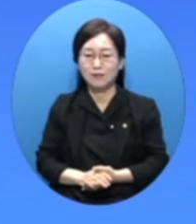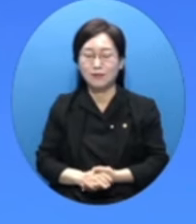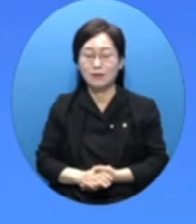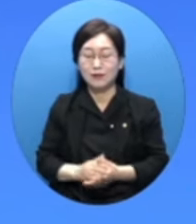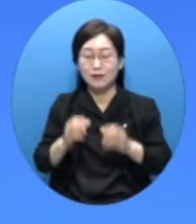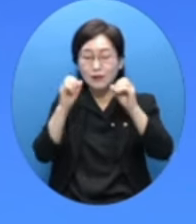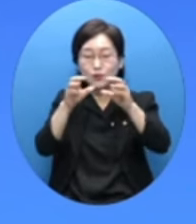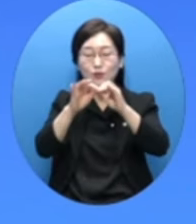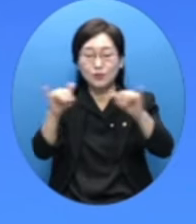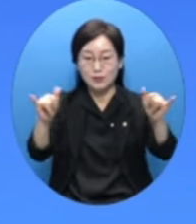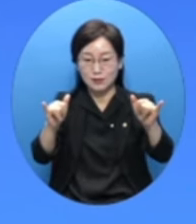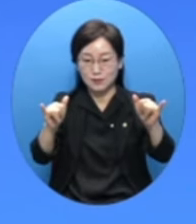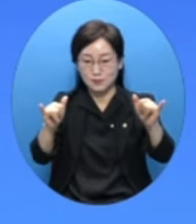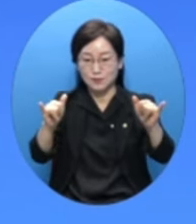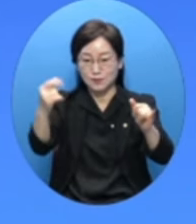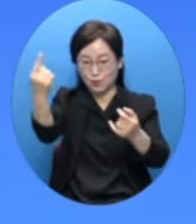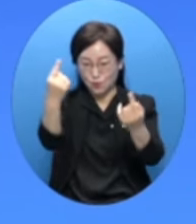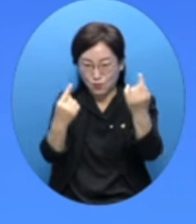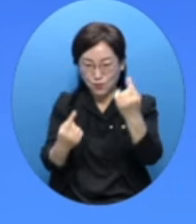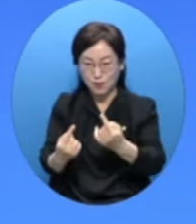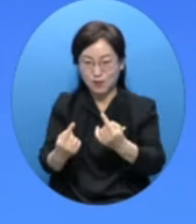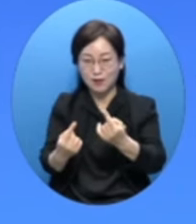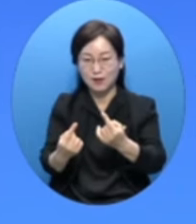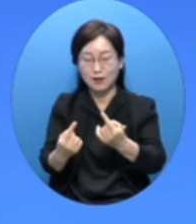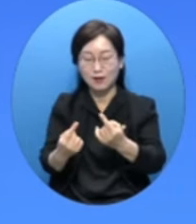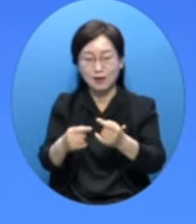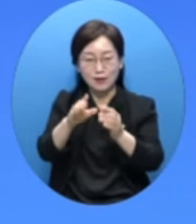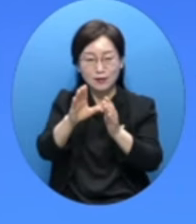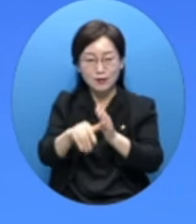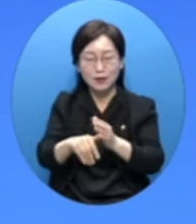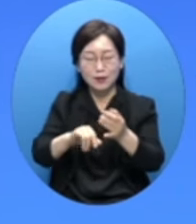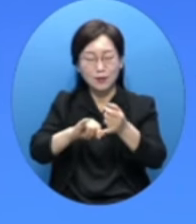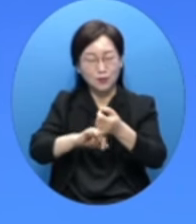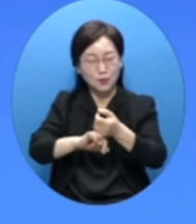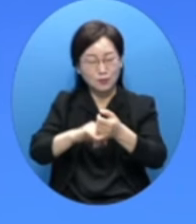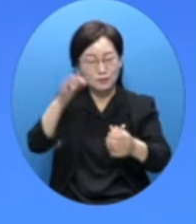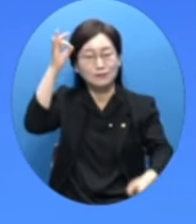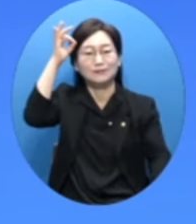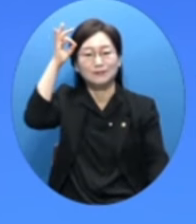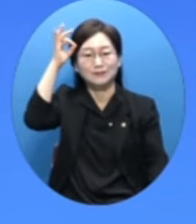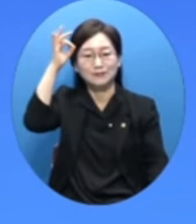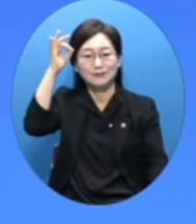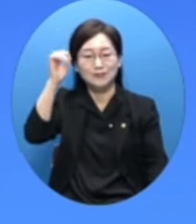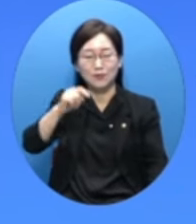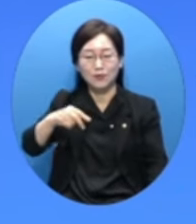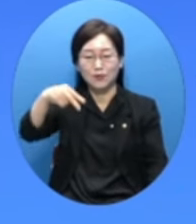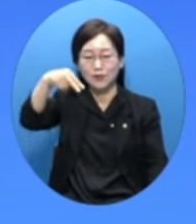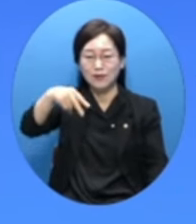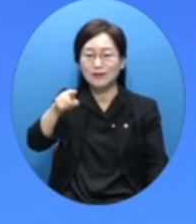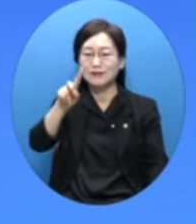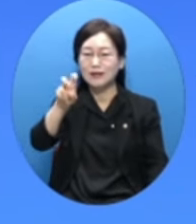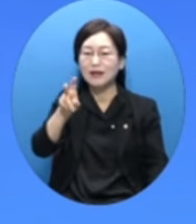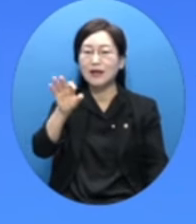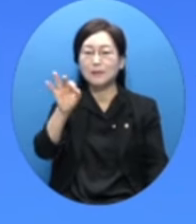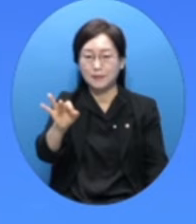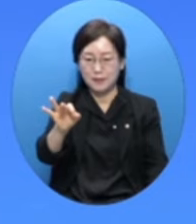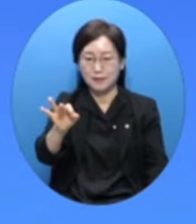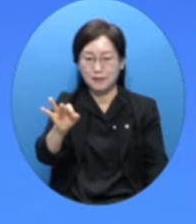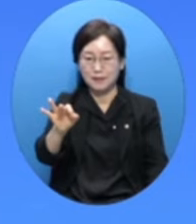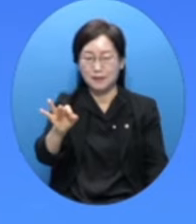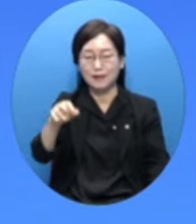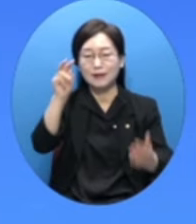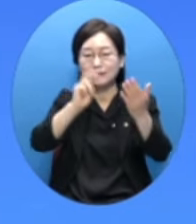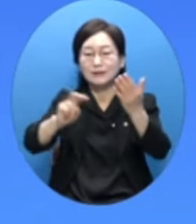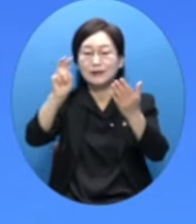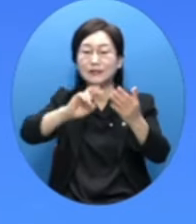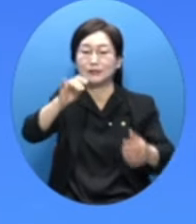선교 사람들이 오시는 선교 대회 때가 되면 꼭 기억이 되는 사명이라고 하는 찬양이